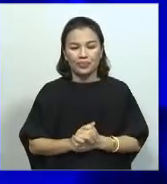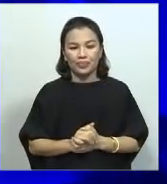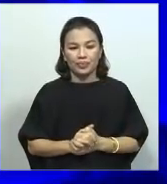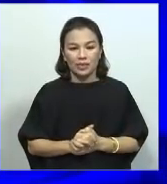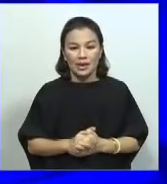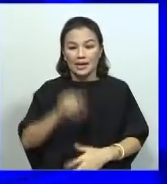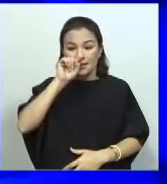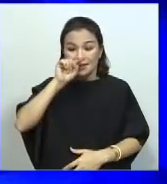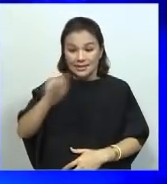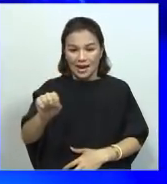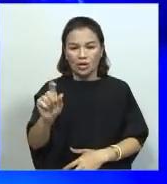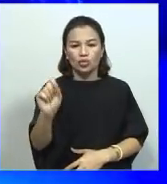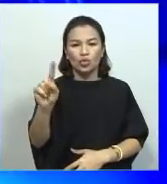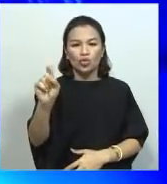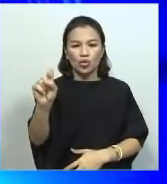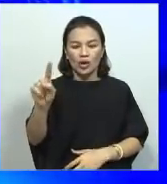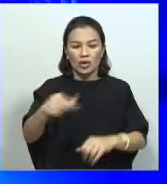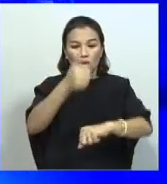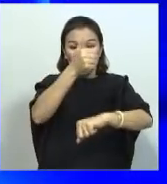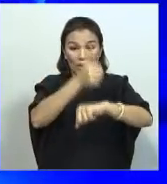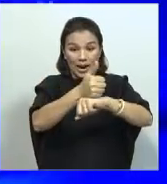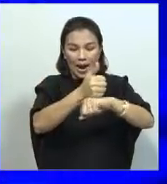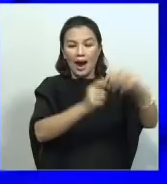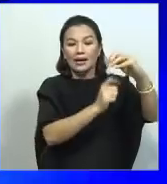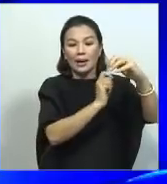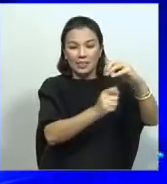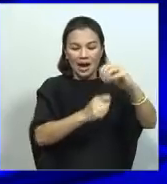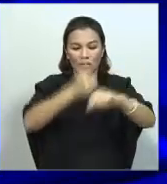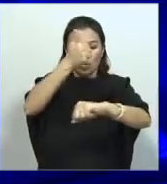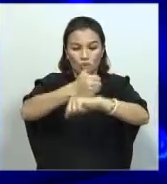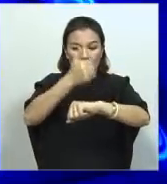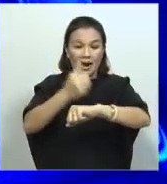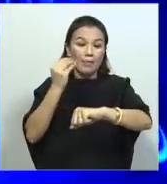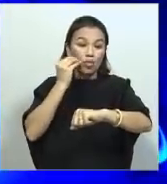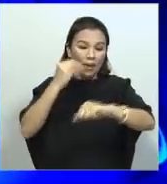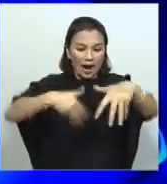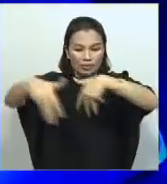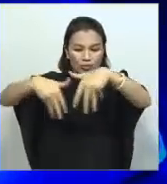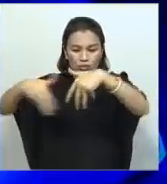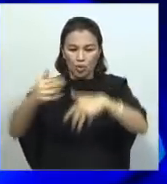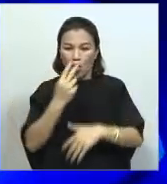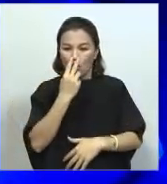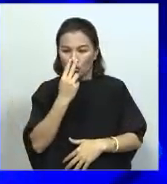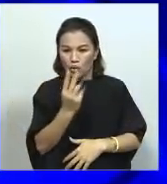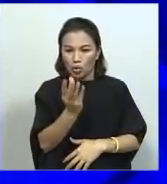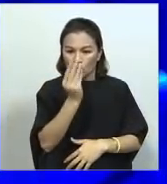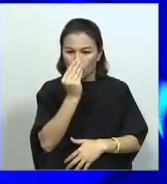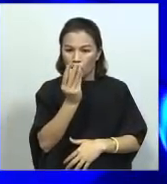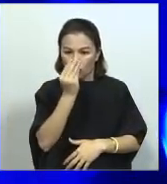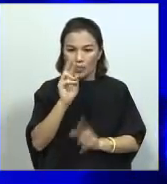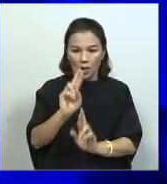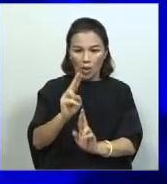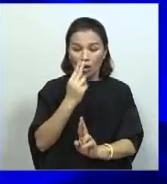การสั่งการด่วนที่สุดนะครับให้กำนันทุกตำบลและผู้ใหญ่บ้านทุกหมู่บ้านมีการติดตามสถานการณ์แผ่นดินไหวและเฝ้า